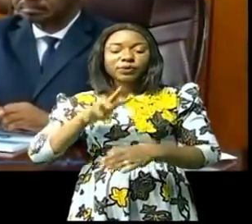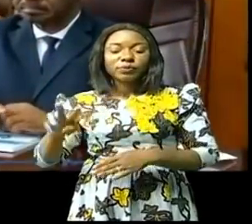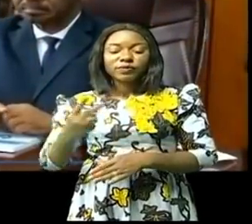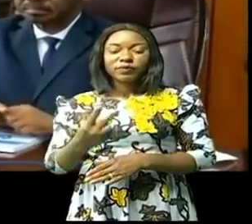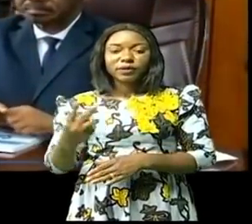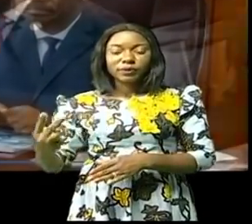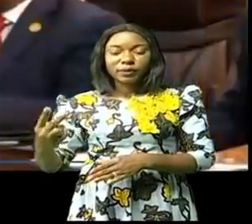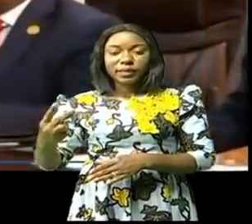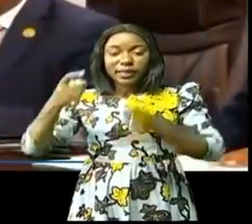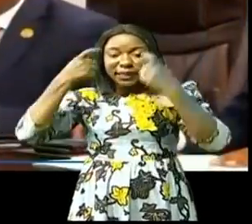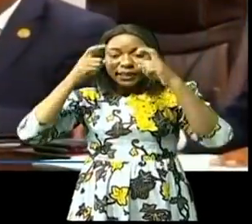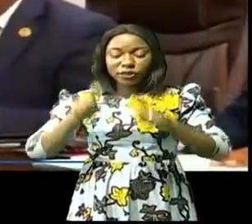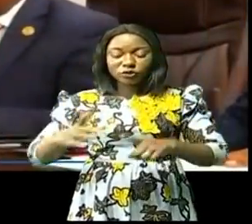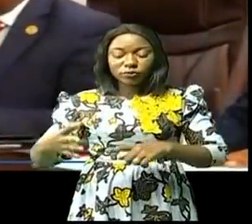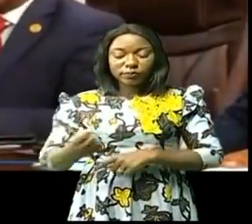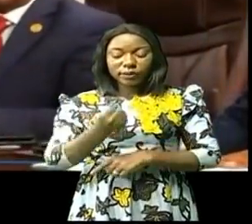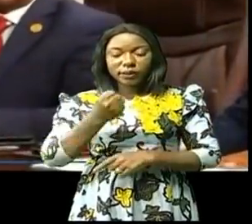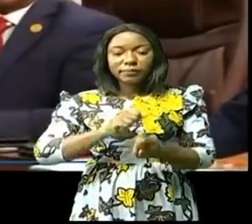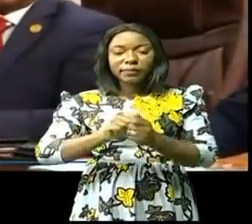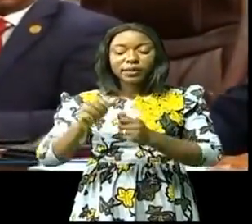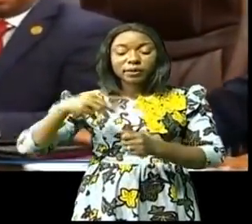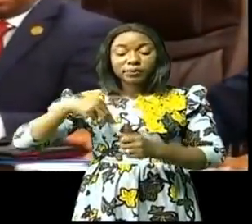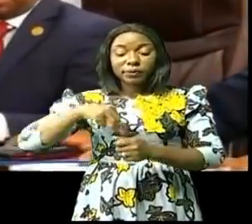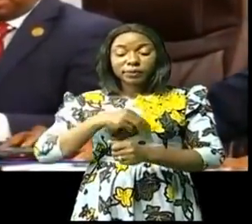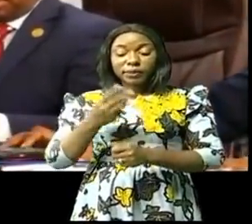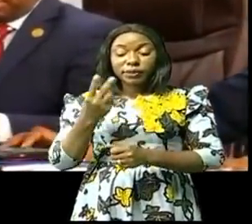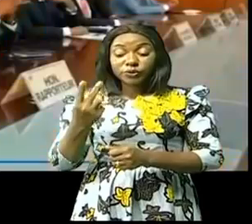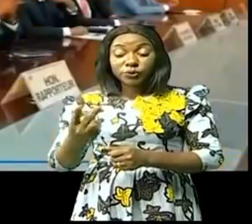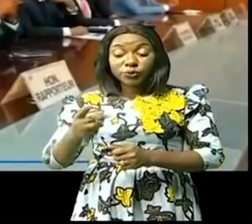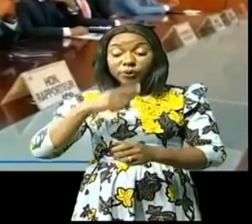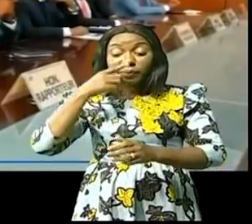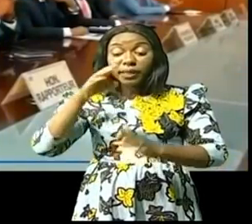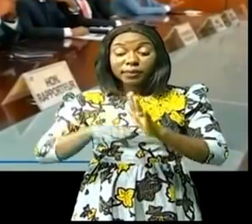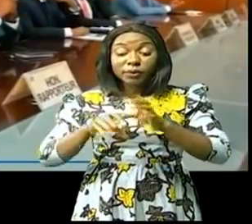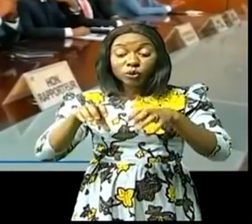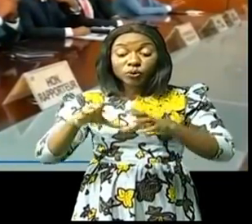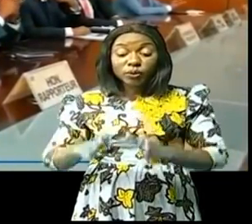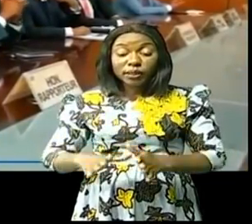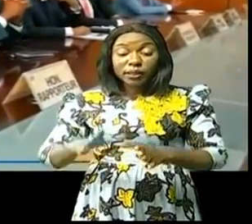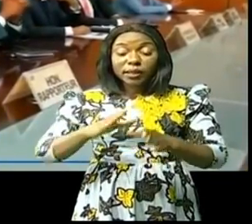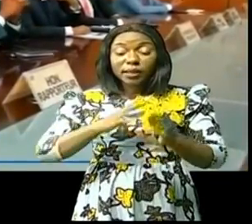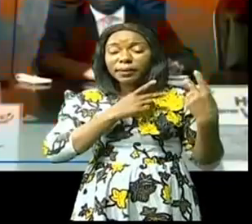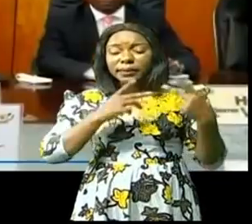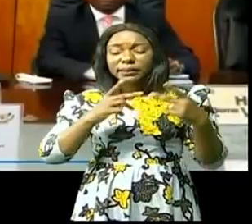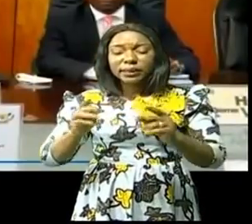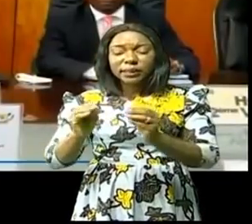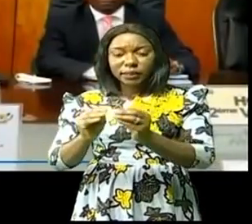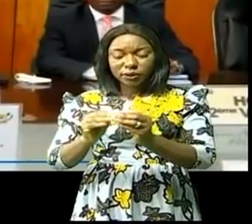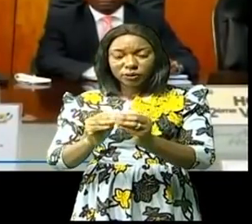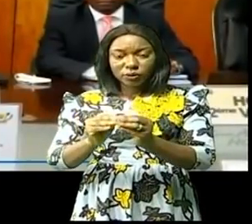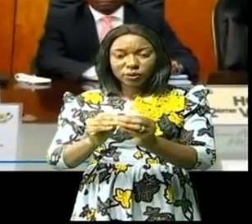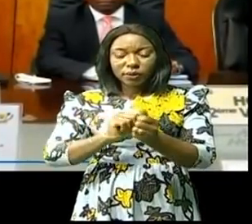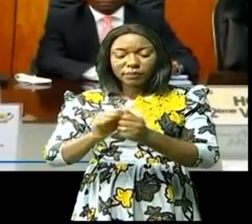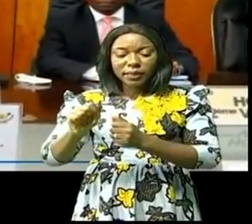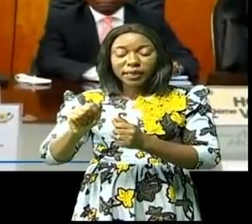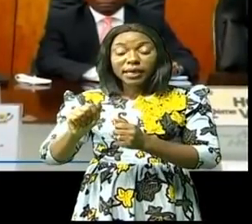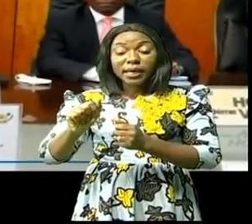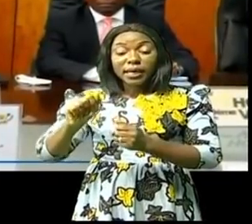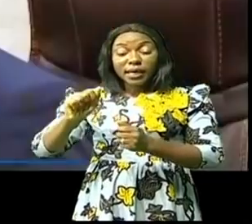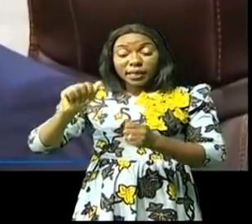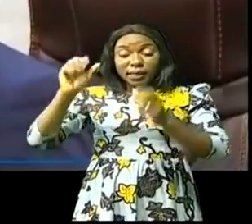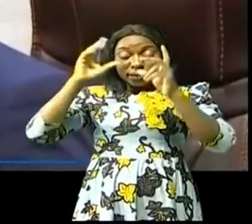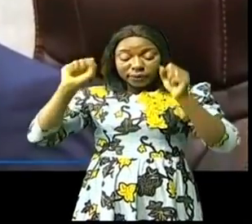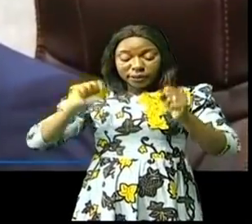La décision a été prise par les membres des deux bureaux du Parlement congolais au cours d'une réunion présidée par le speaker du